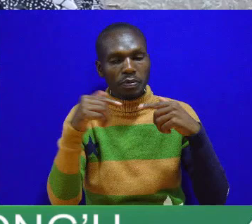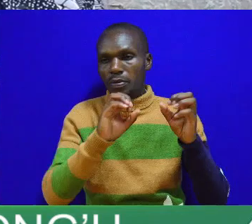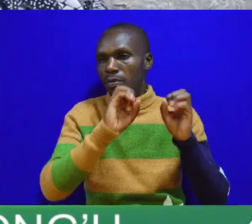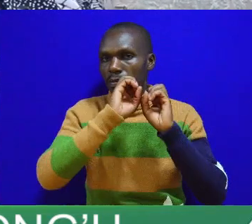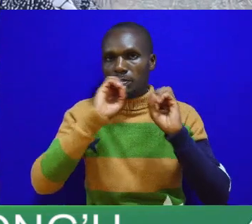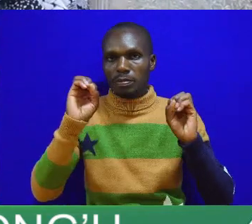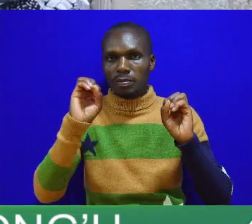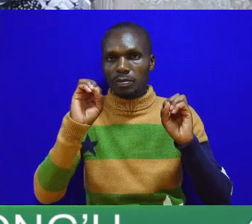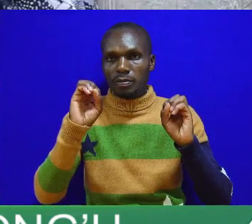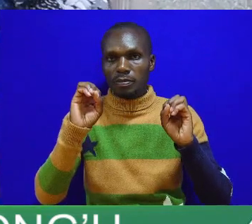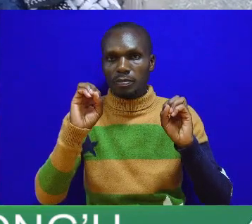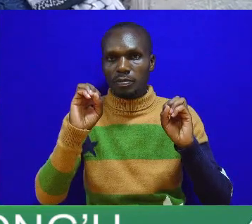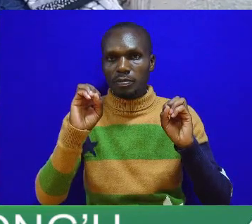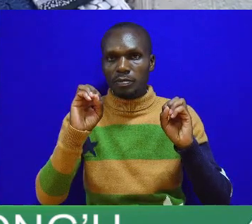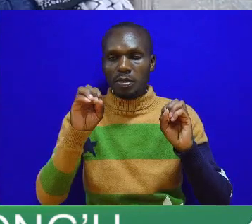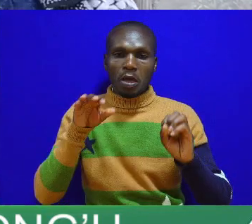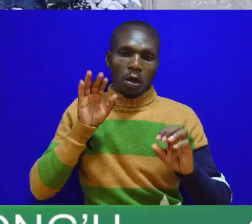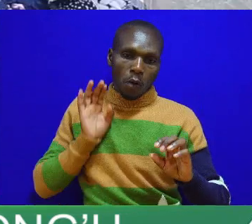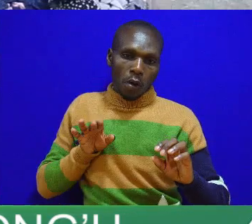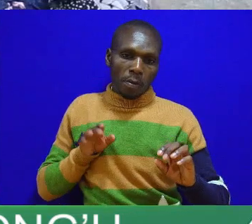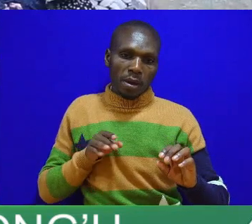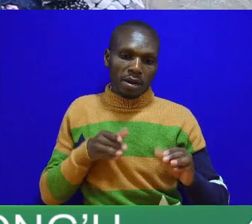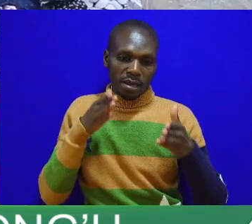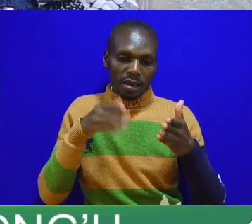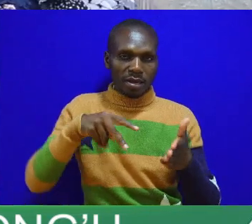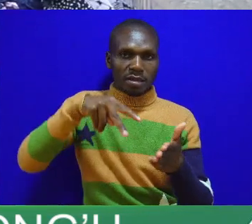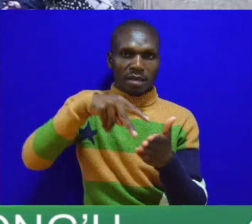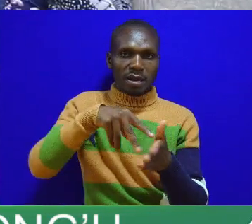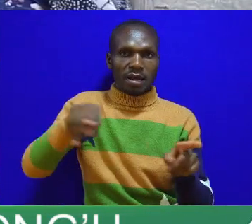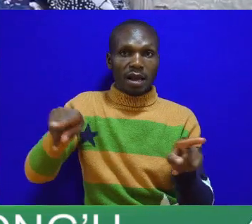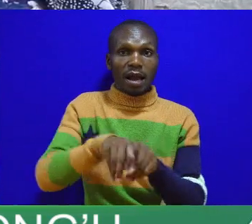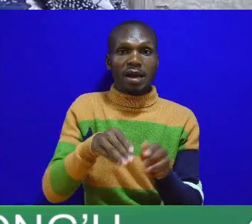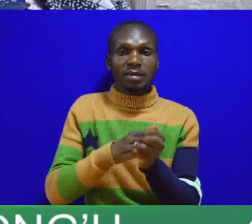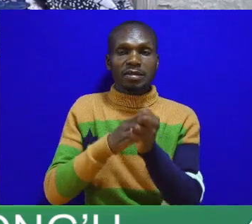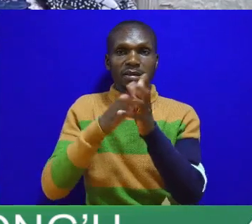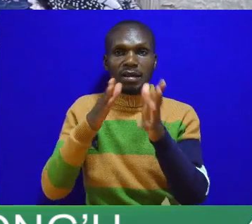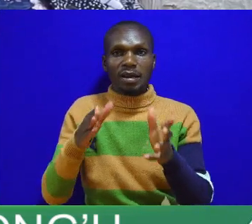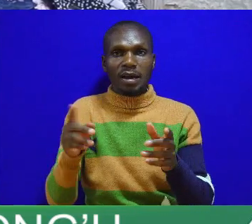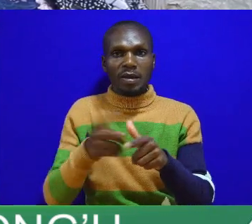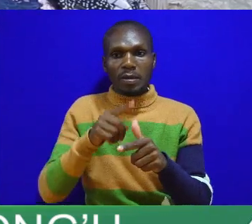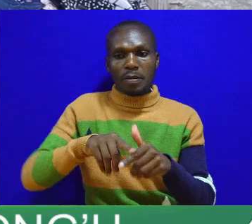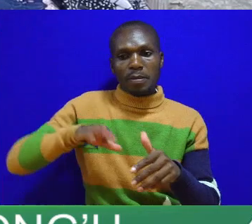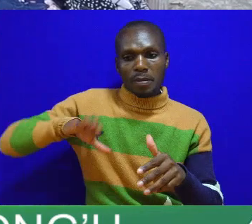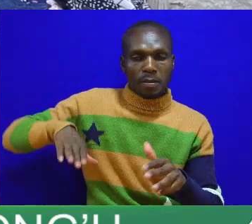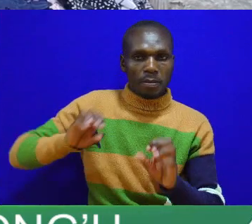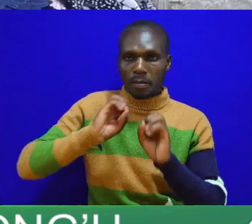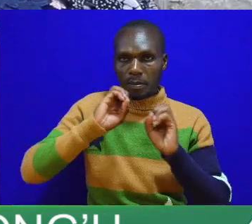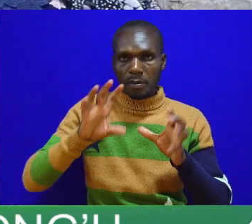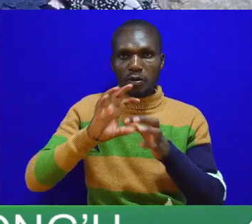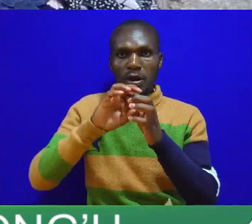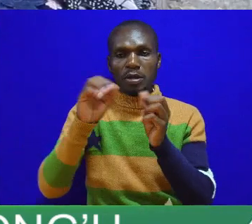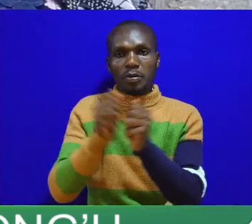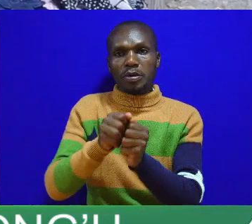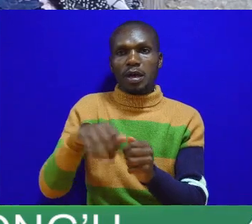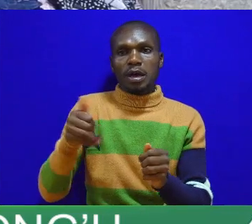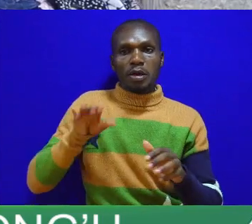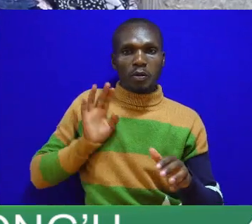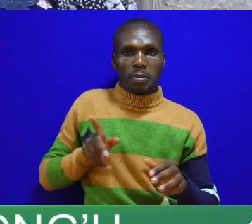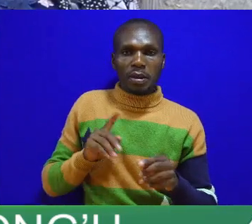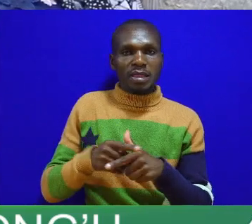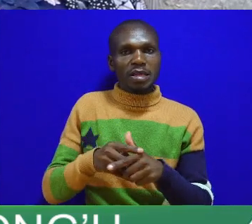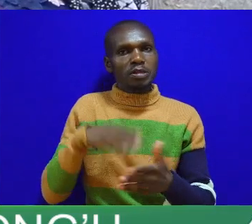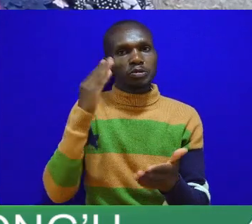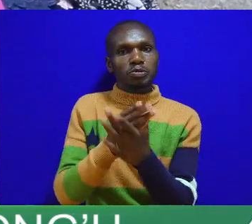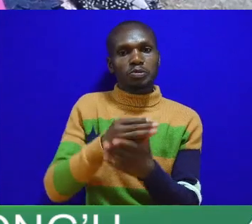Nyongo te hawa nga, hawa angina wa ito mbaro bako buli. Na hawa angina mo hawa mbake kakobuwa te siya hawa angina bandi. Anu siya tuli kire tupu tochore kuruwa